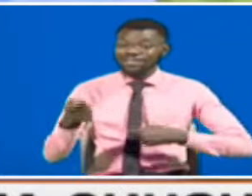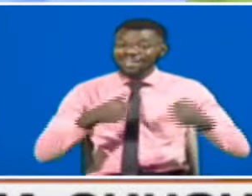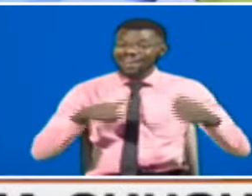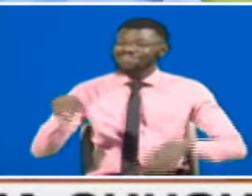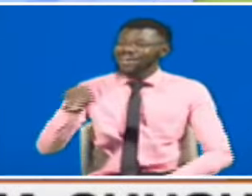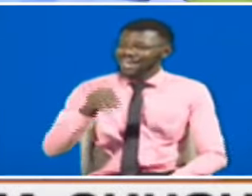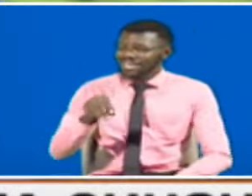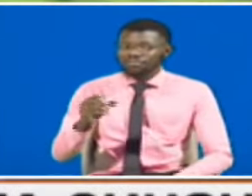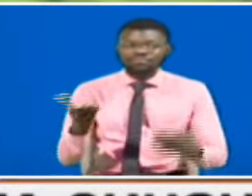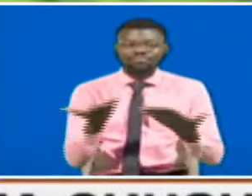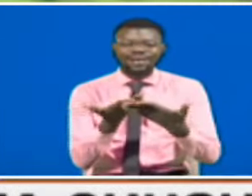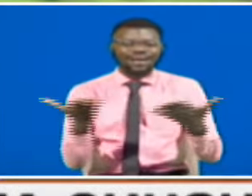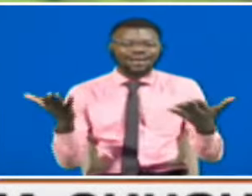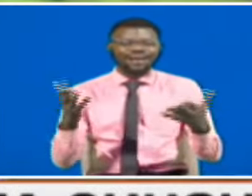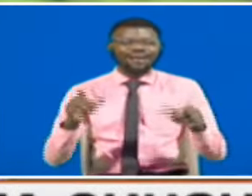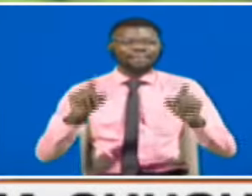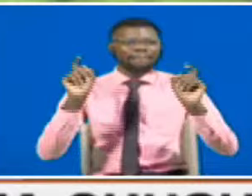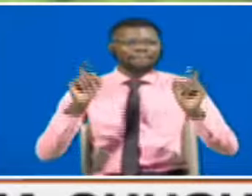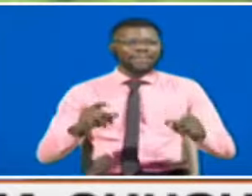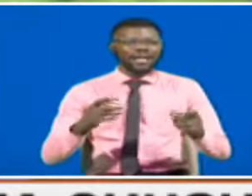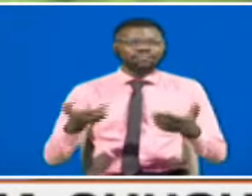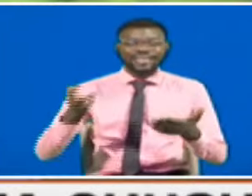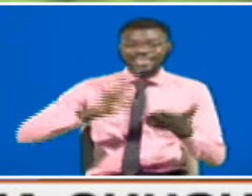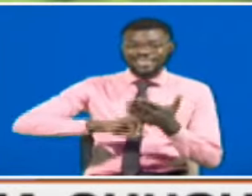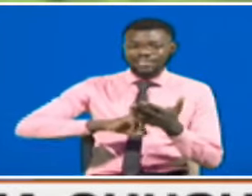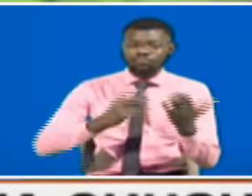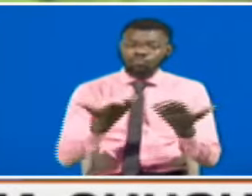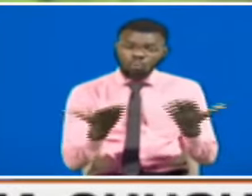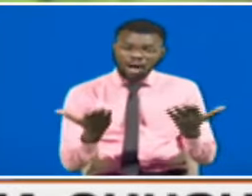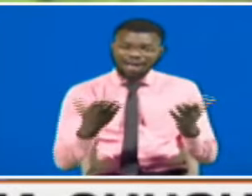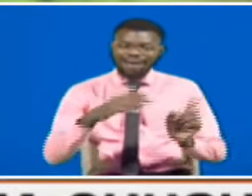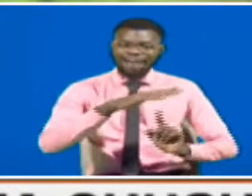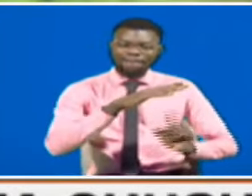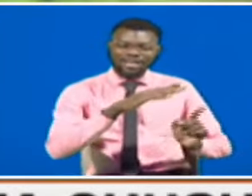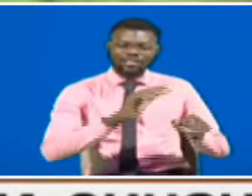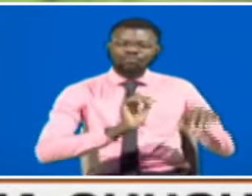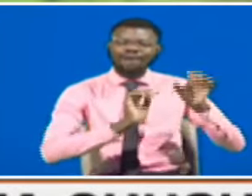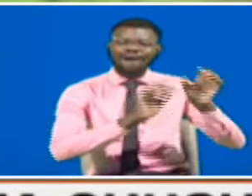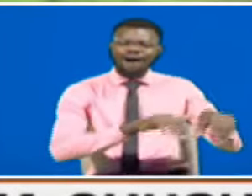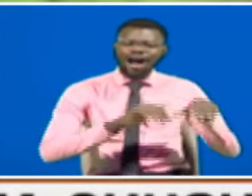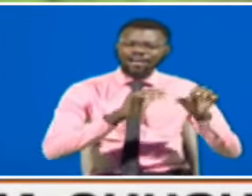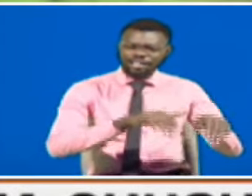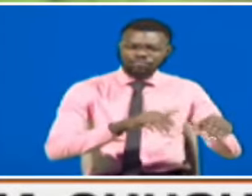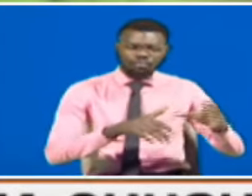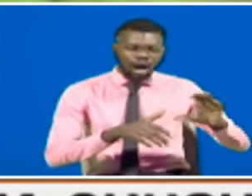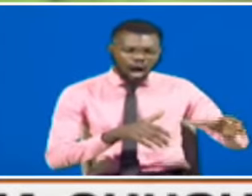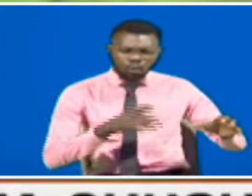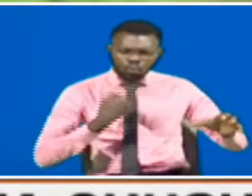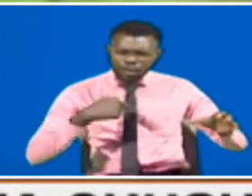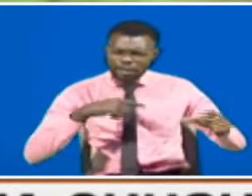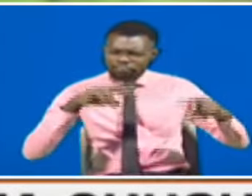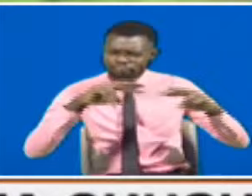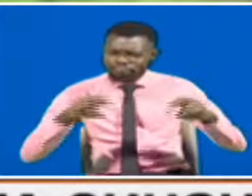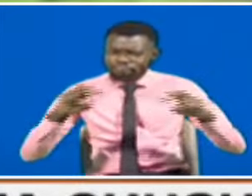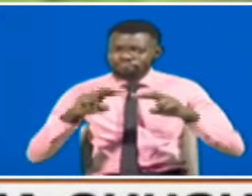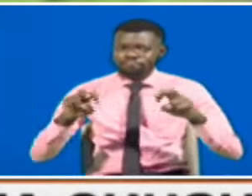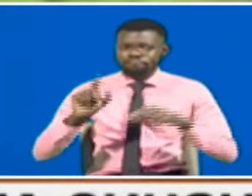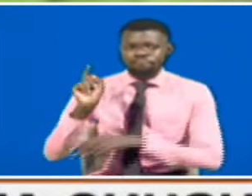county must register with our Ministry of Agriculture in the county for us to inspect the fertilizer